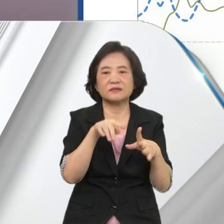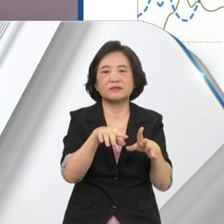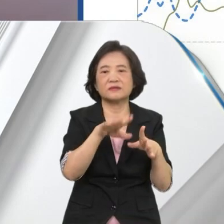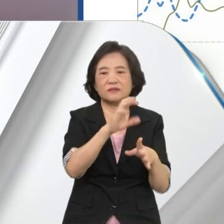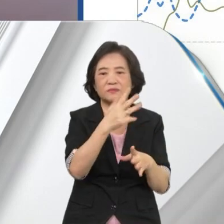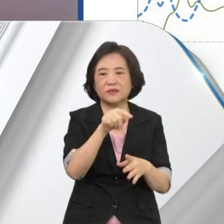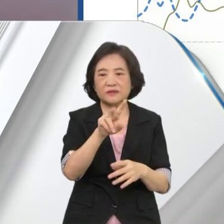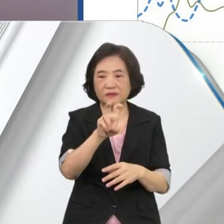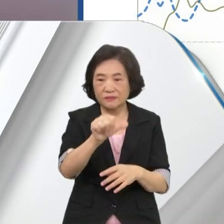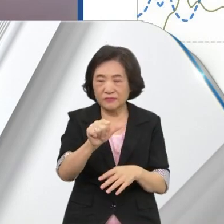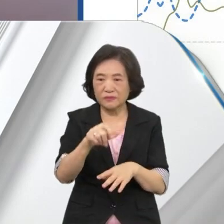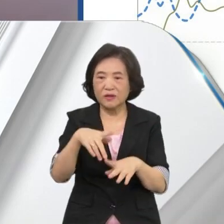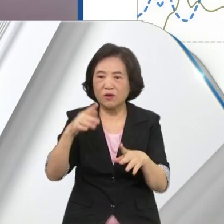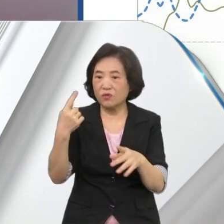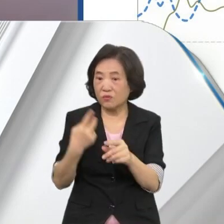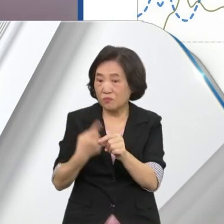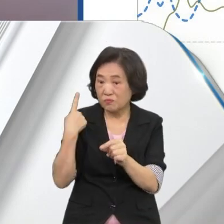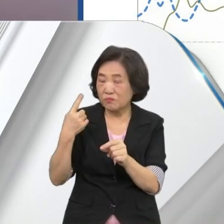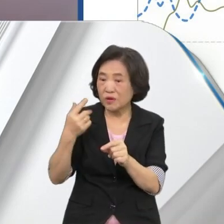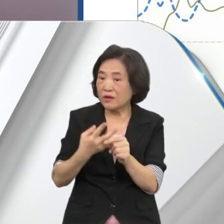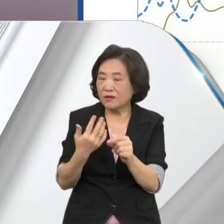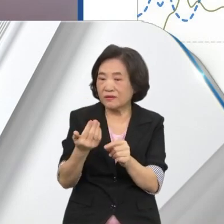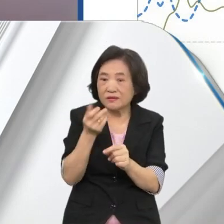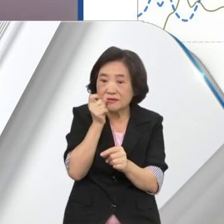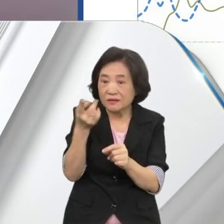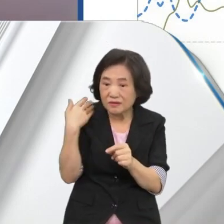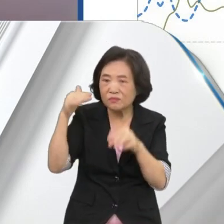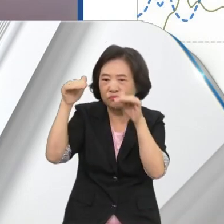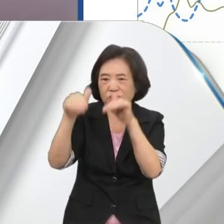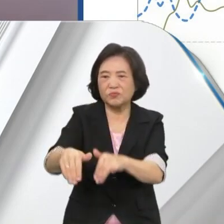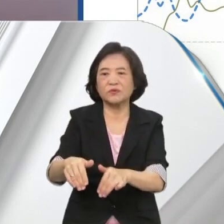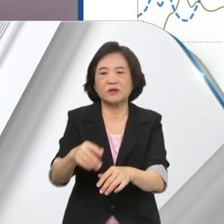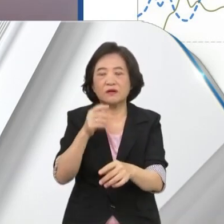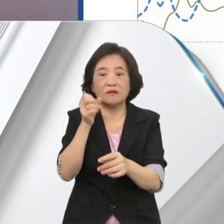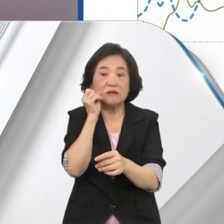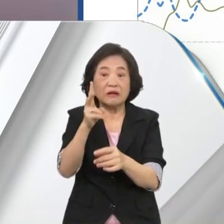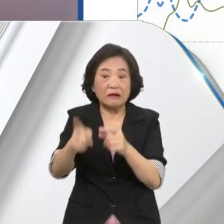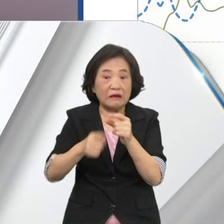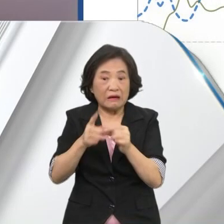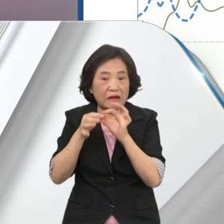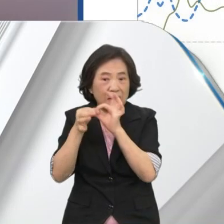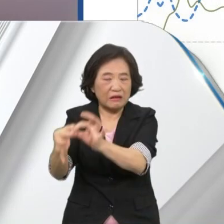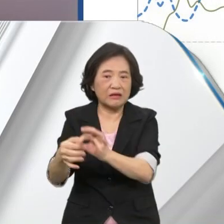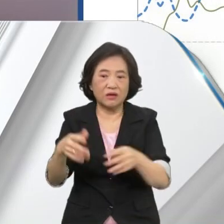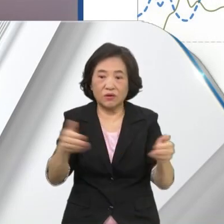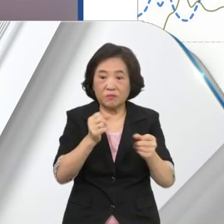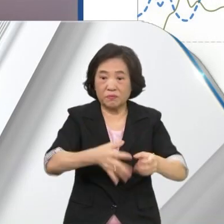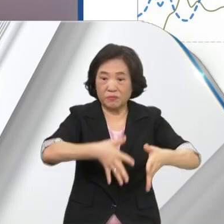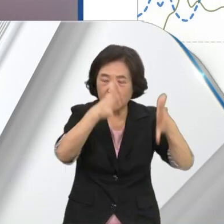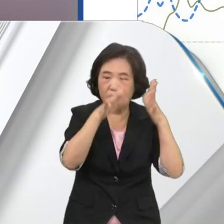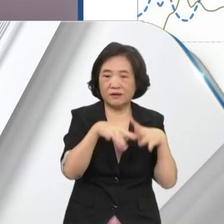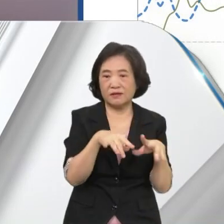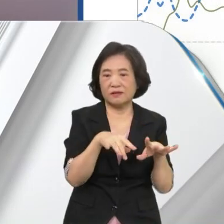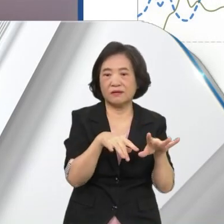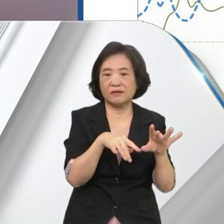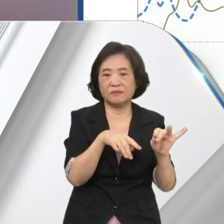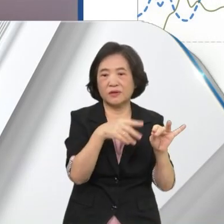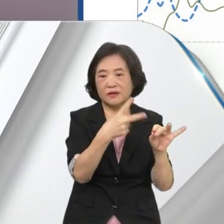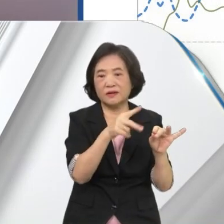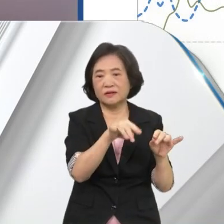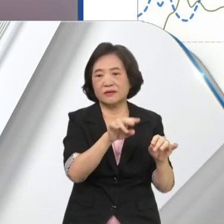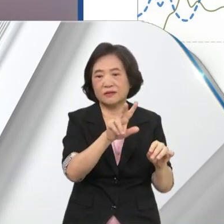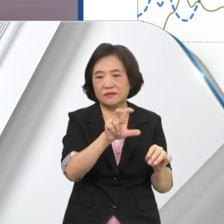上涨业来比跌的2.24%。跌的两涨业都讲大，营建业是102.73%。跌